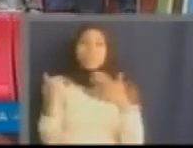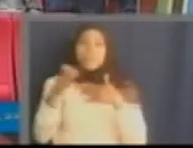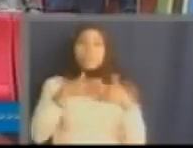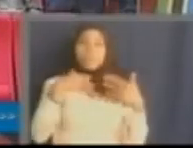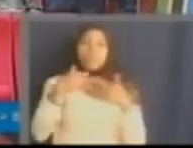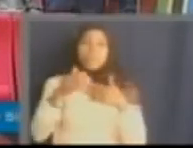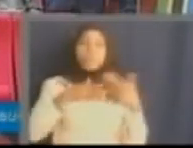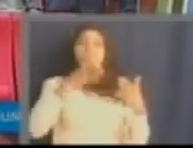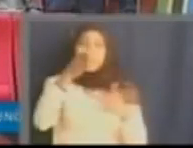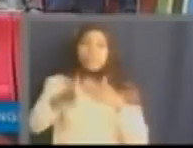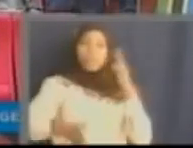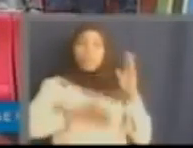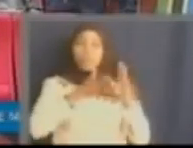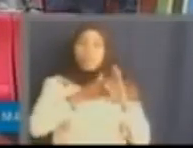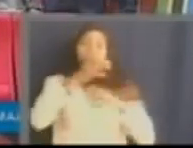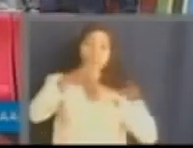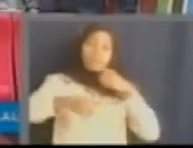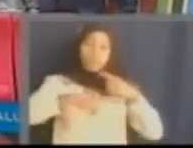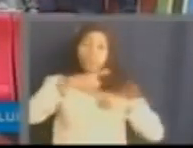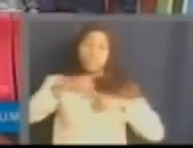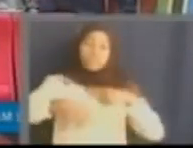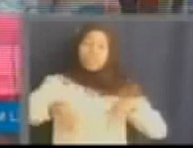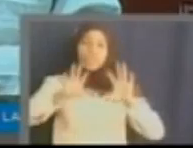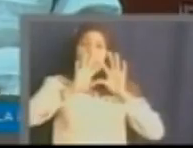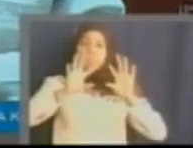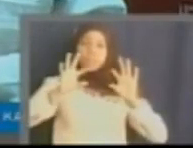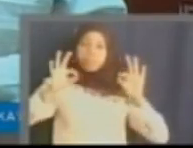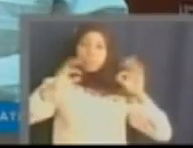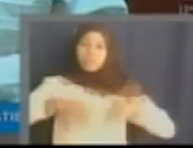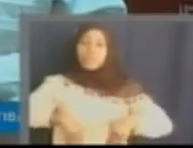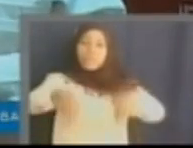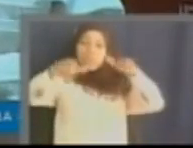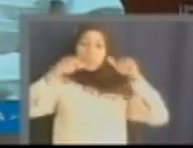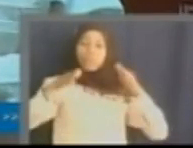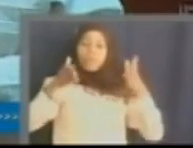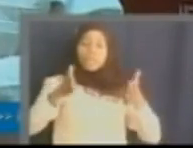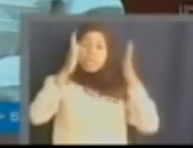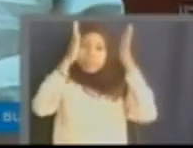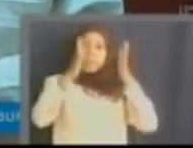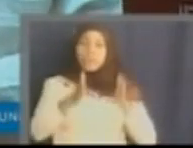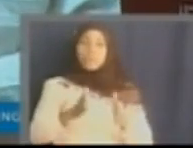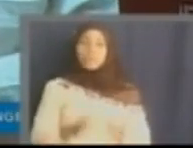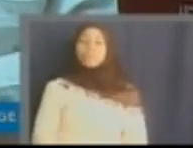ya uendeshaji bora wa bunge hili maalum. C.